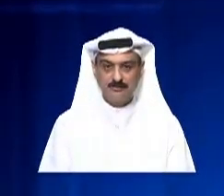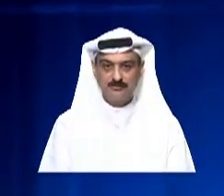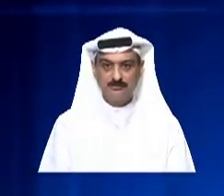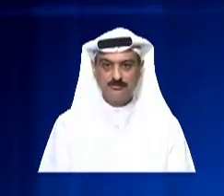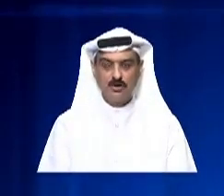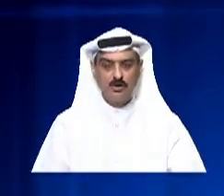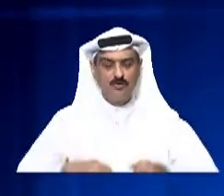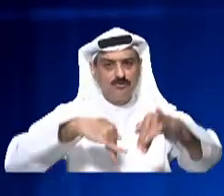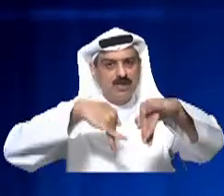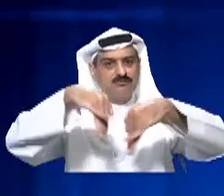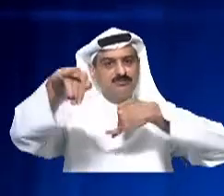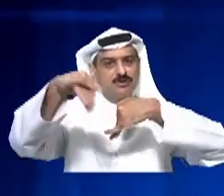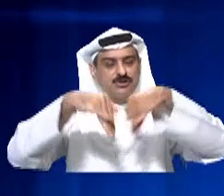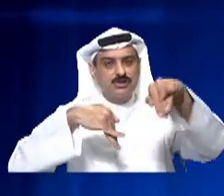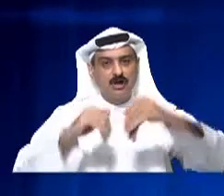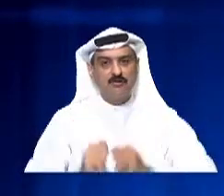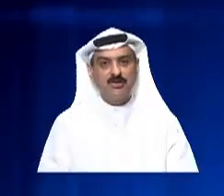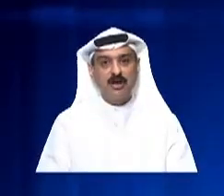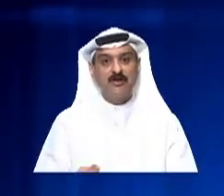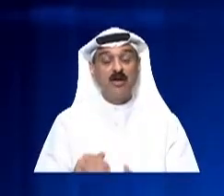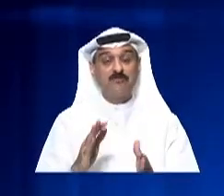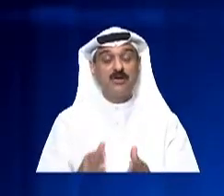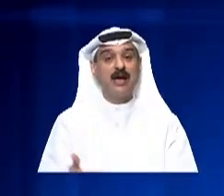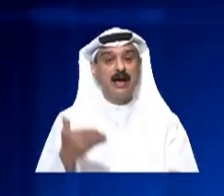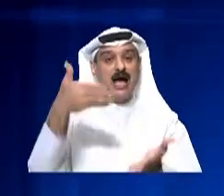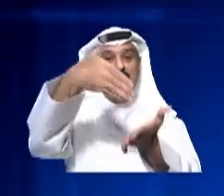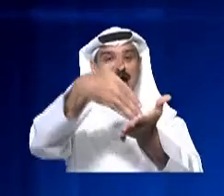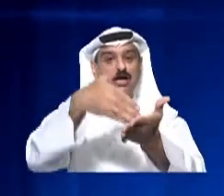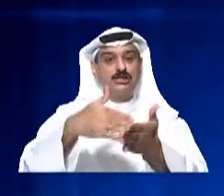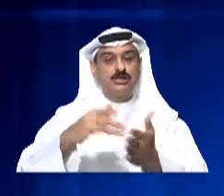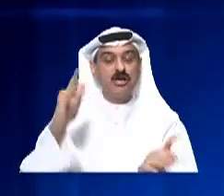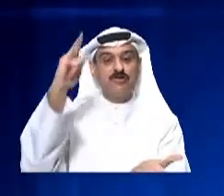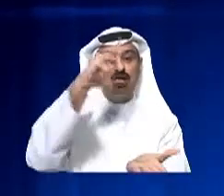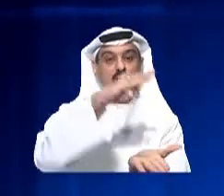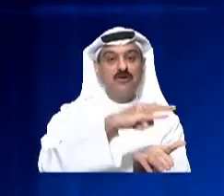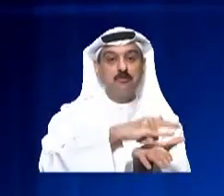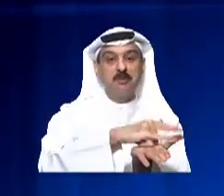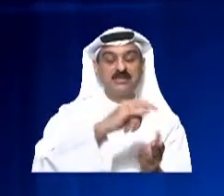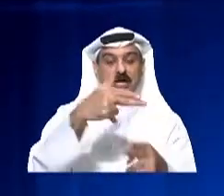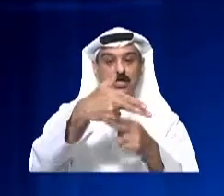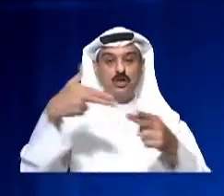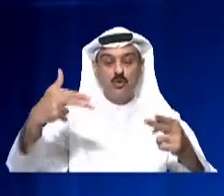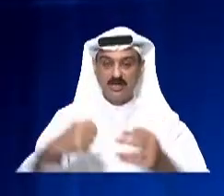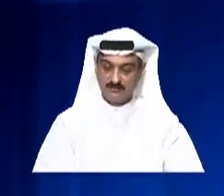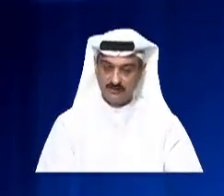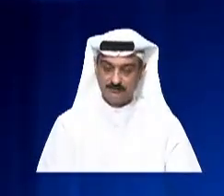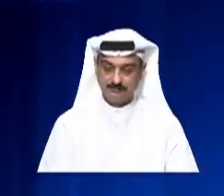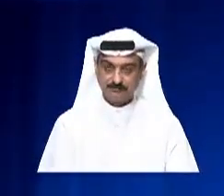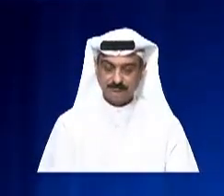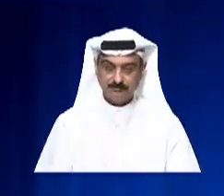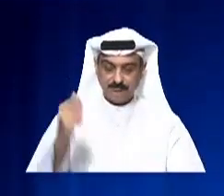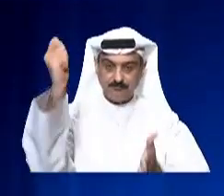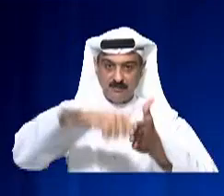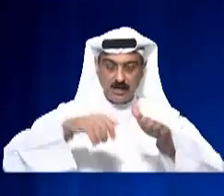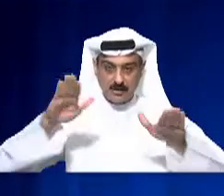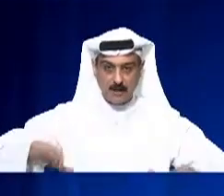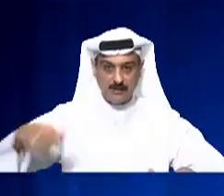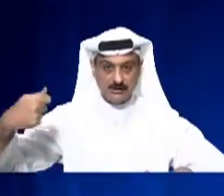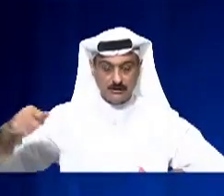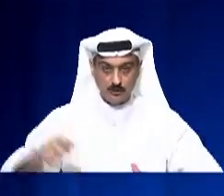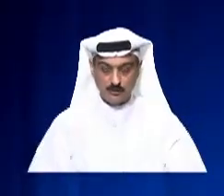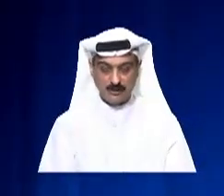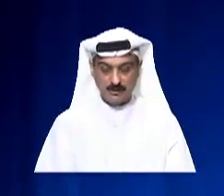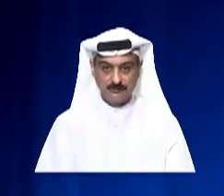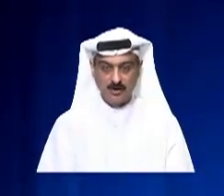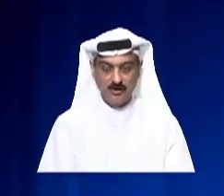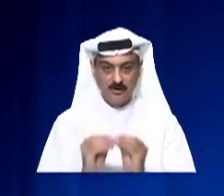التقاطعات الجديدة التي تخدم مطار الكويت الدولي مبنى الركاب الجديد تيرمينال 2. وقرر مجلس الوزراء تكليف الهيئة العامة